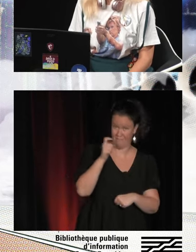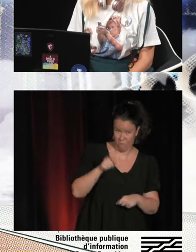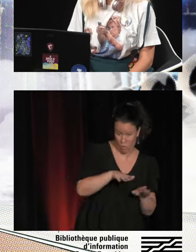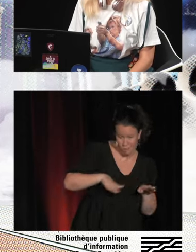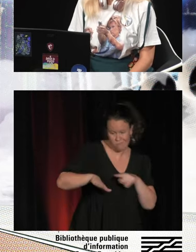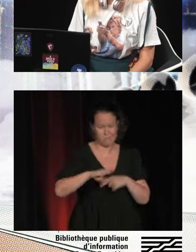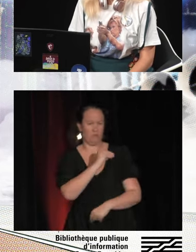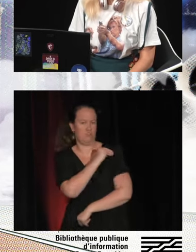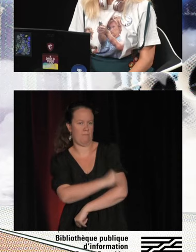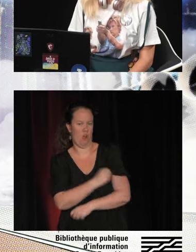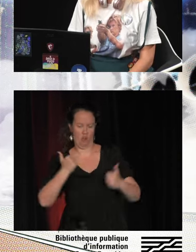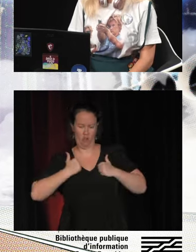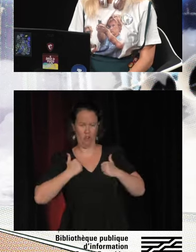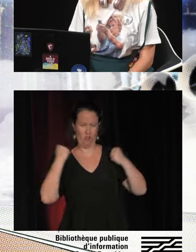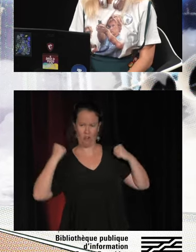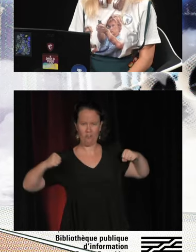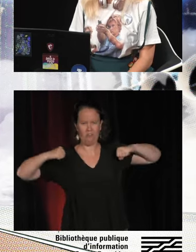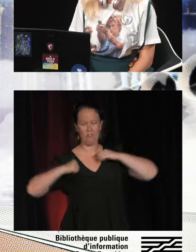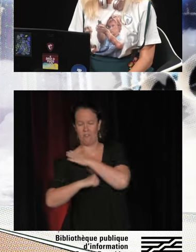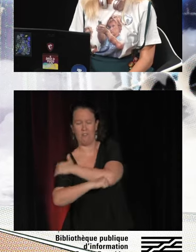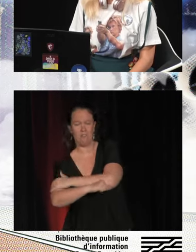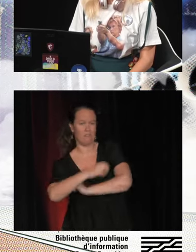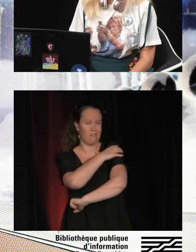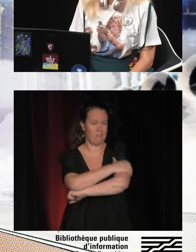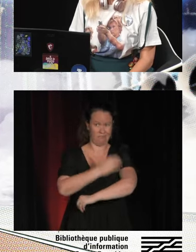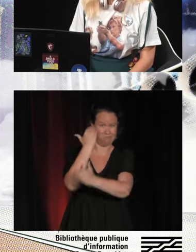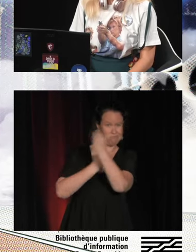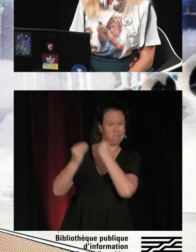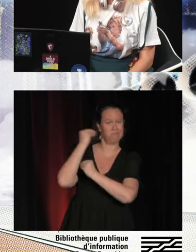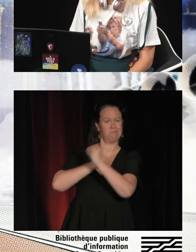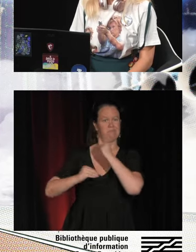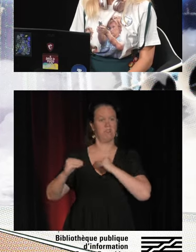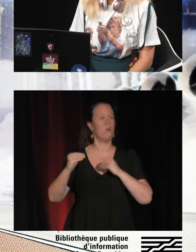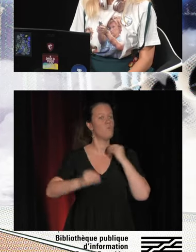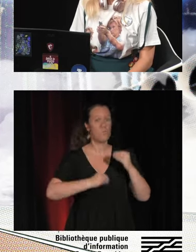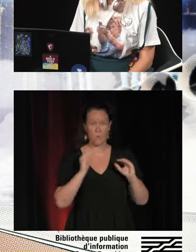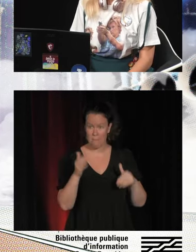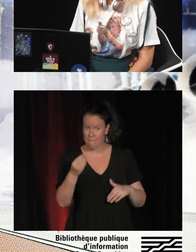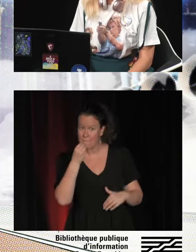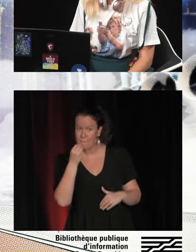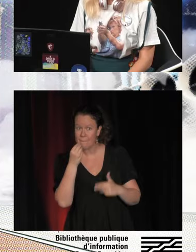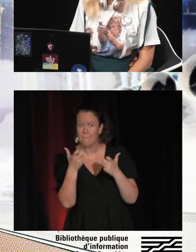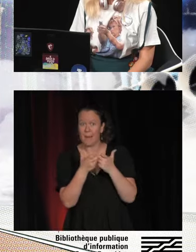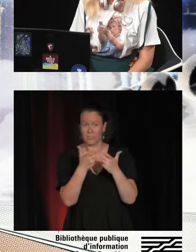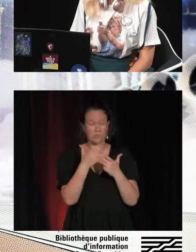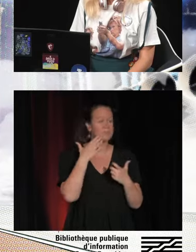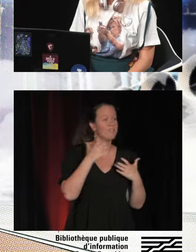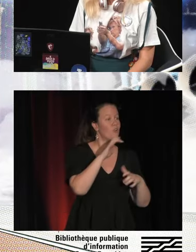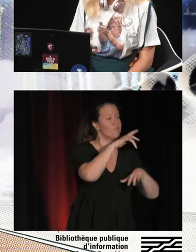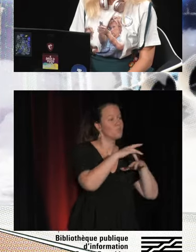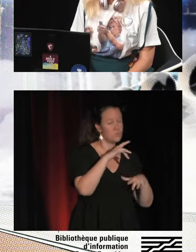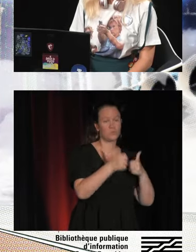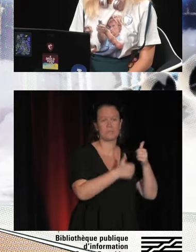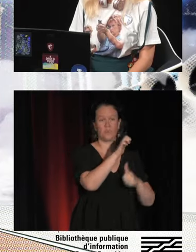tu peux te faire un tas de choses, mais aussi ben, quel régime alimentaire adopter avant d'aller faire une grosse performance en compétition e-sport, etc. Enfin, c'était